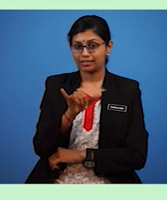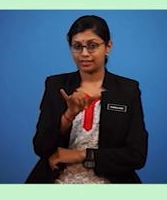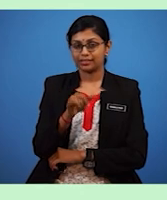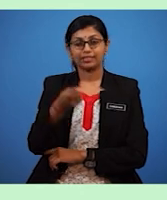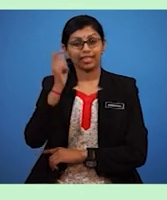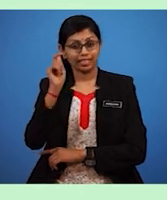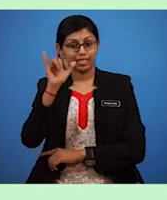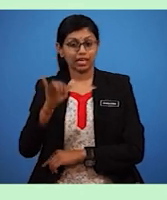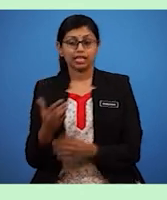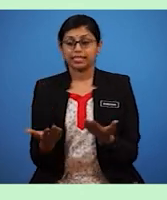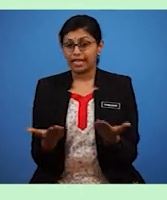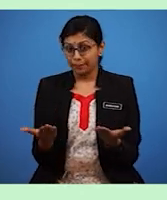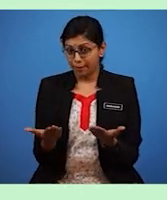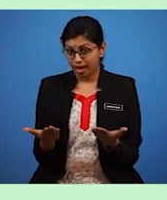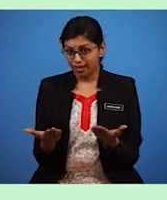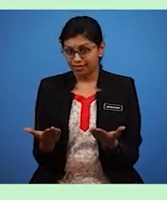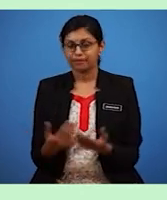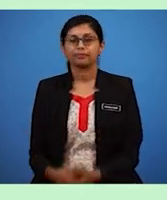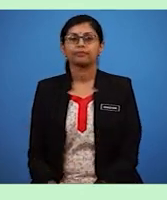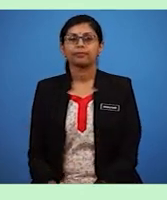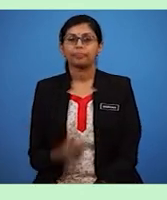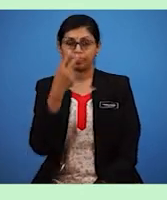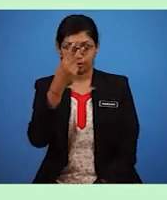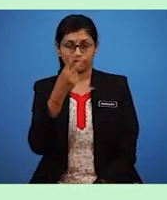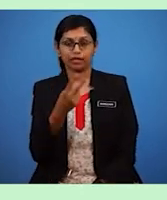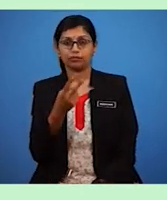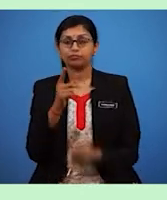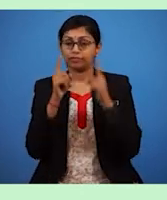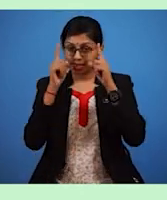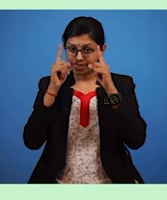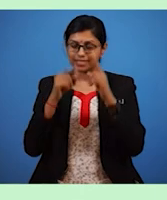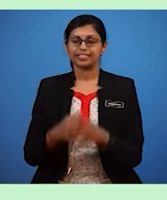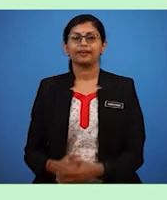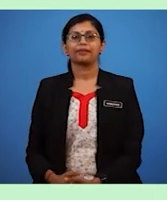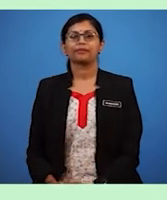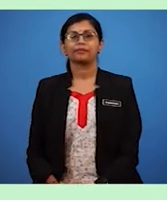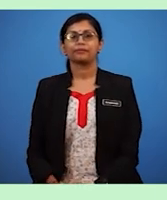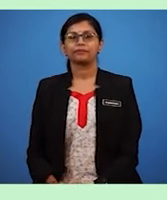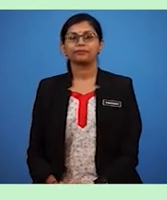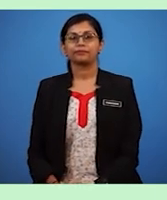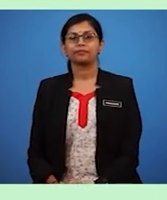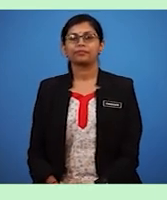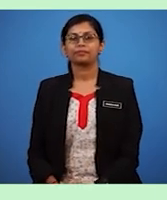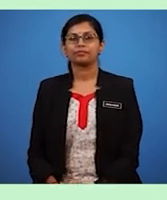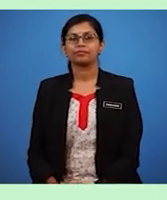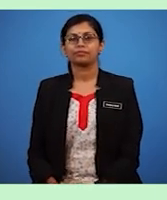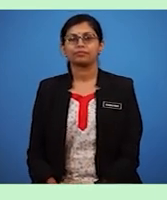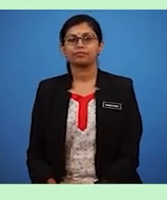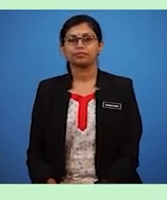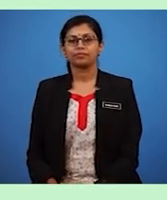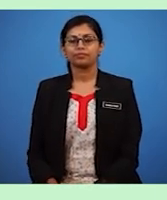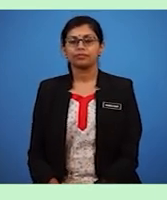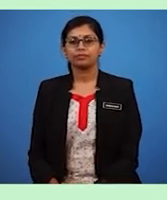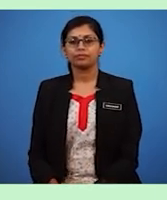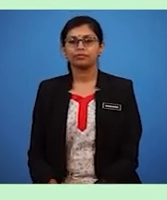seimbang. Berdasarkan persamaan ion ini, didapati 1 mol ion